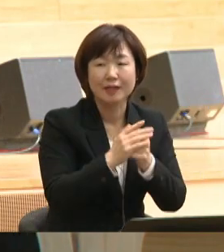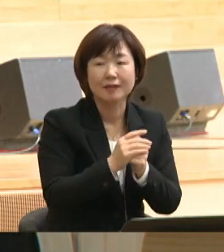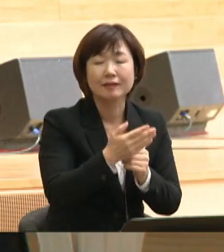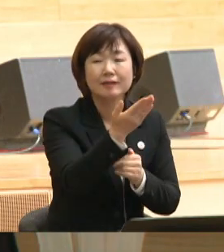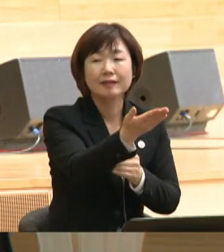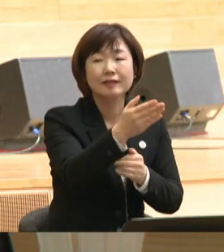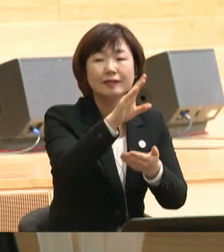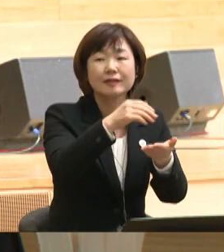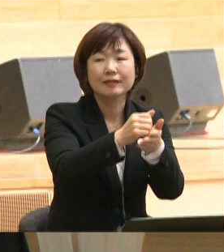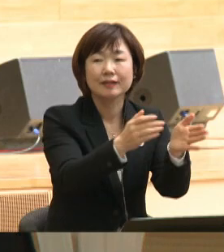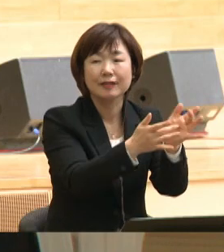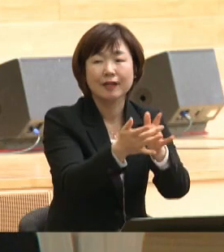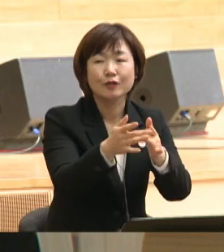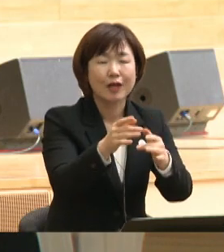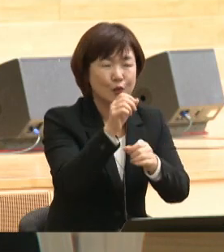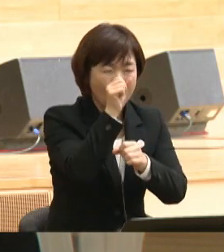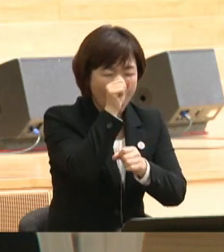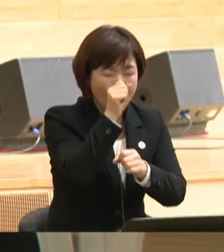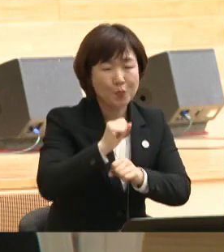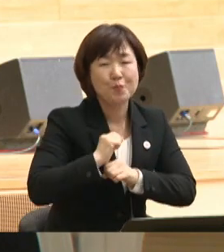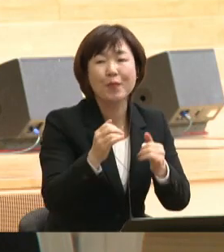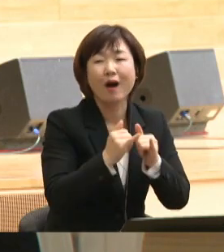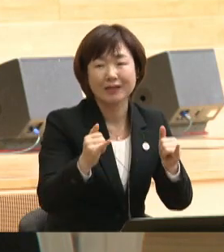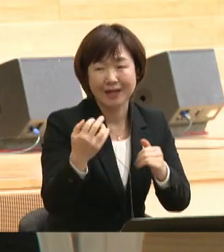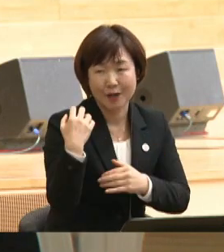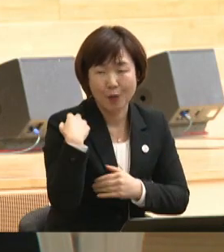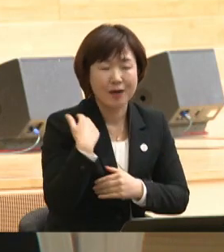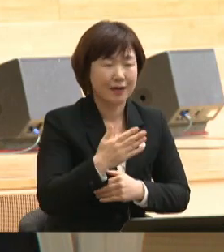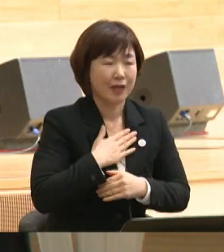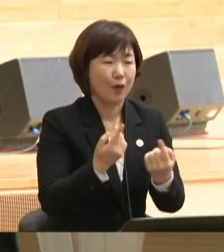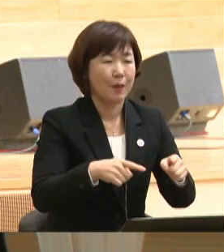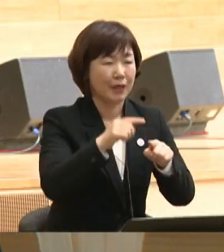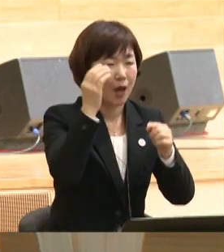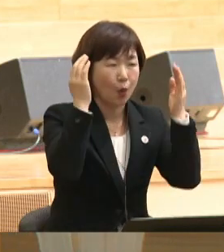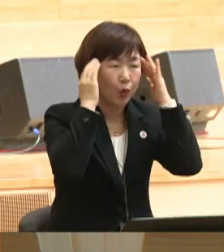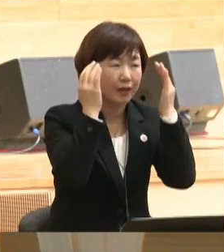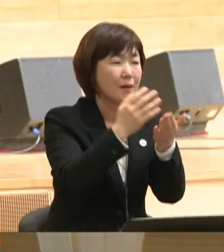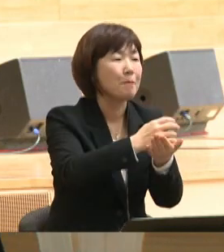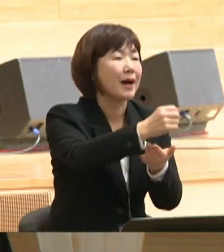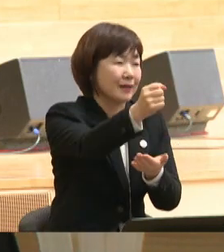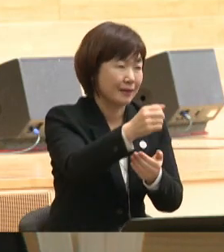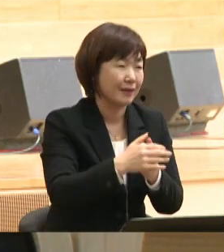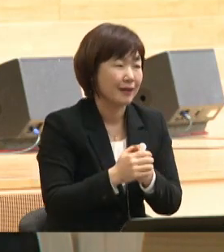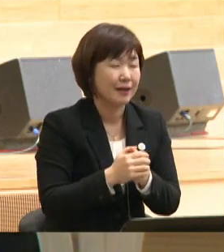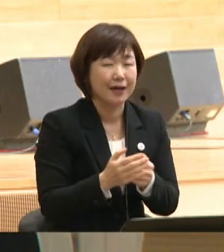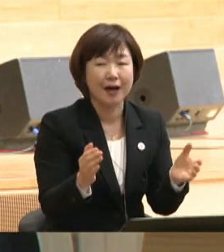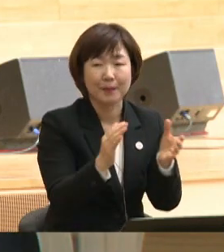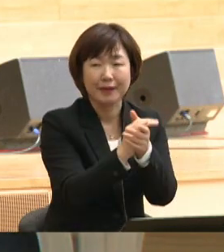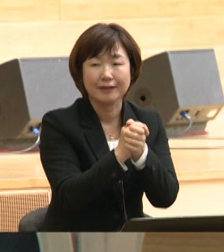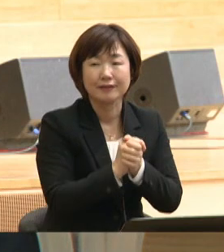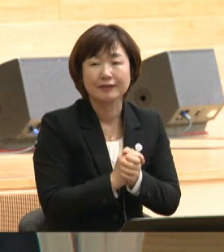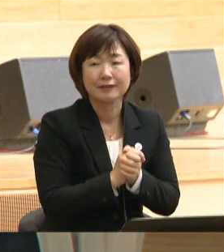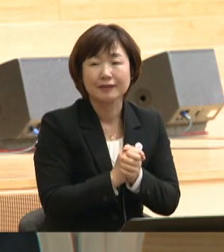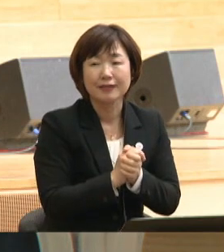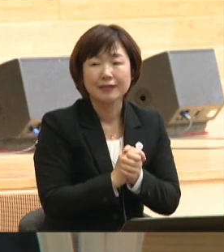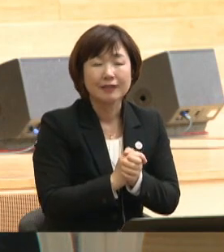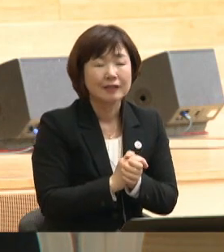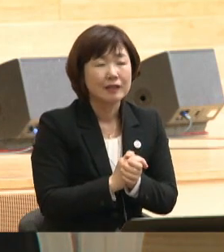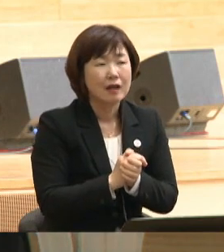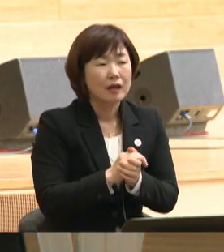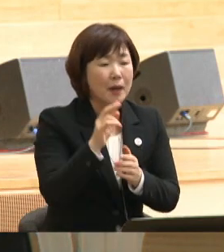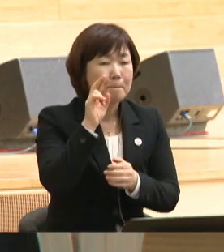시작 너는 그리스도 예수의 좋은 병사로 나와 함께 고난을 받으라 여러분 본문에 보시면